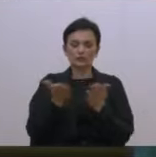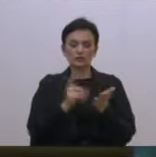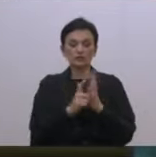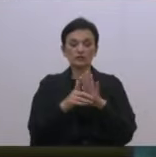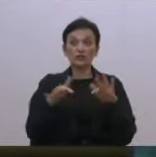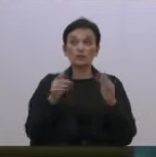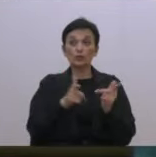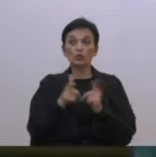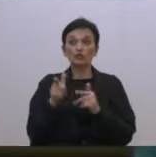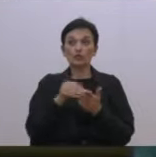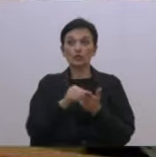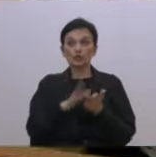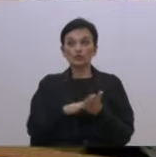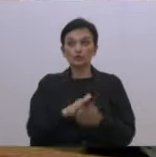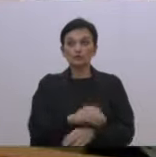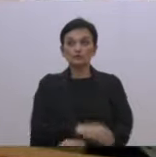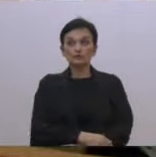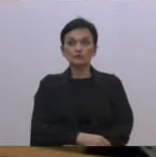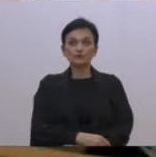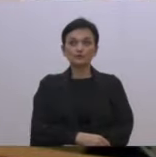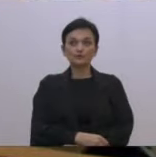და მოემზადოთ რეგისტრაციისთვის.